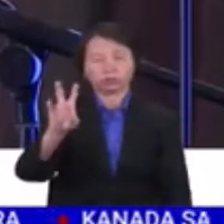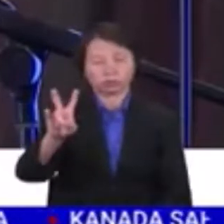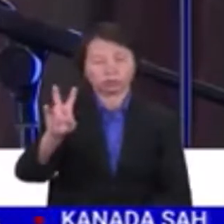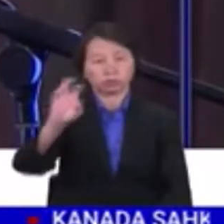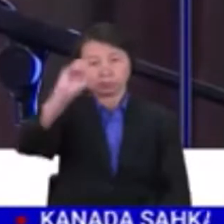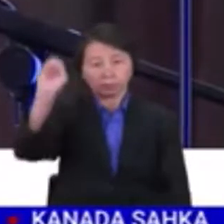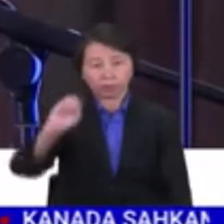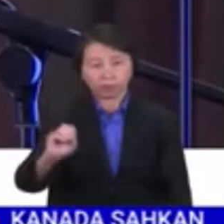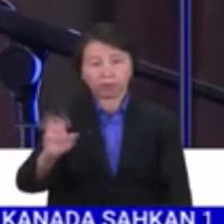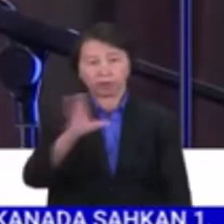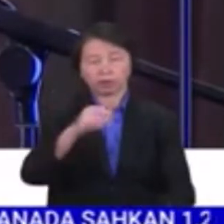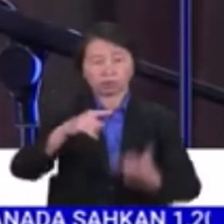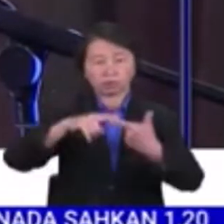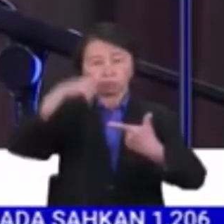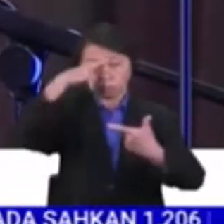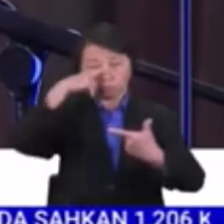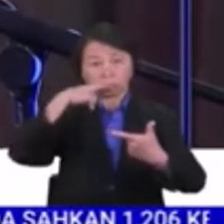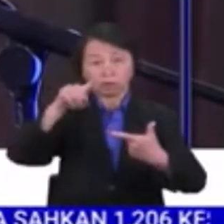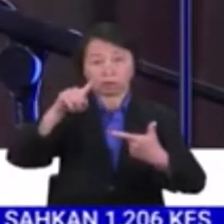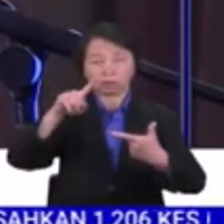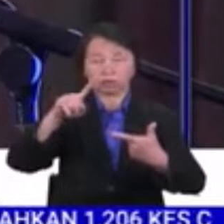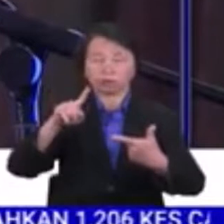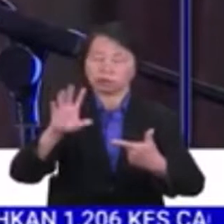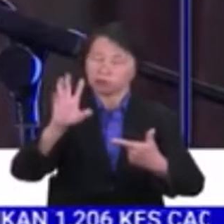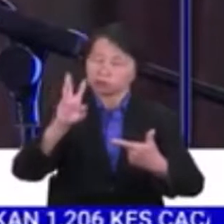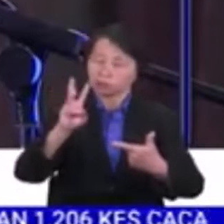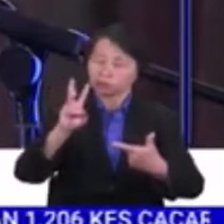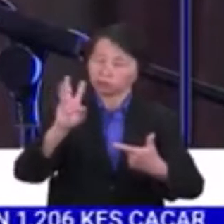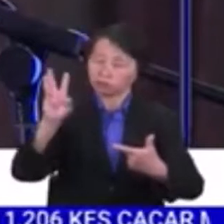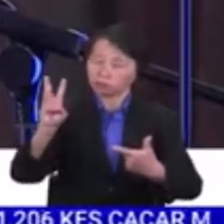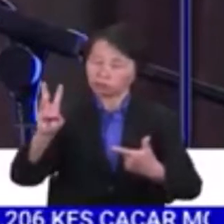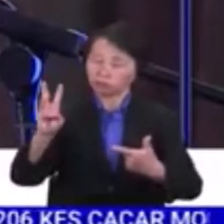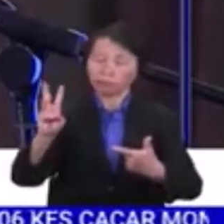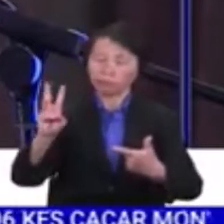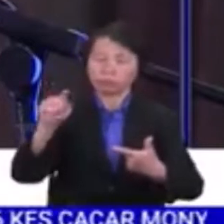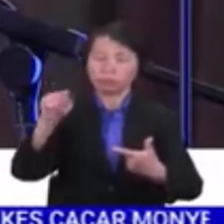69.7% dan Thailand sebanyak